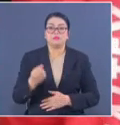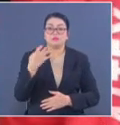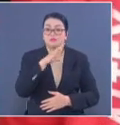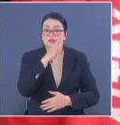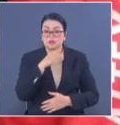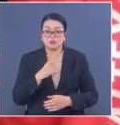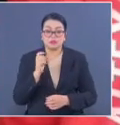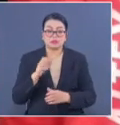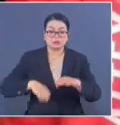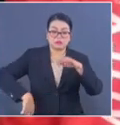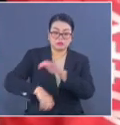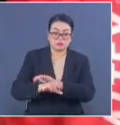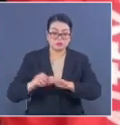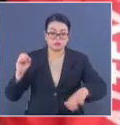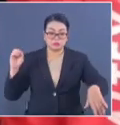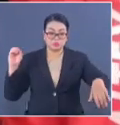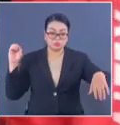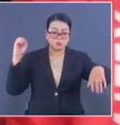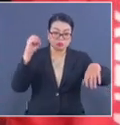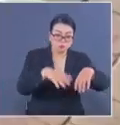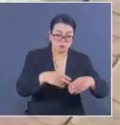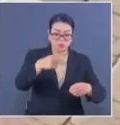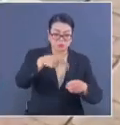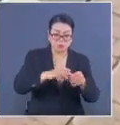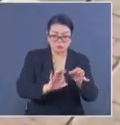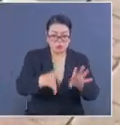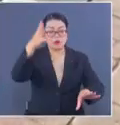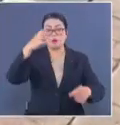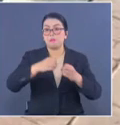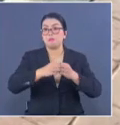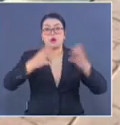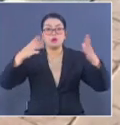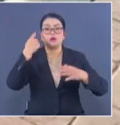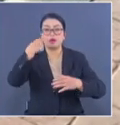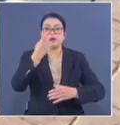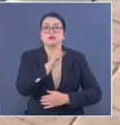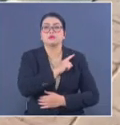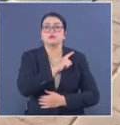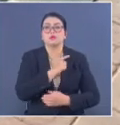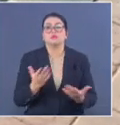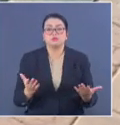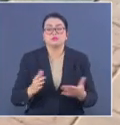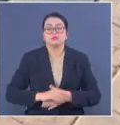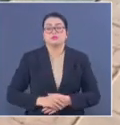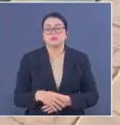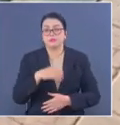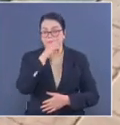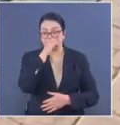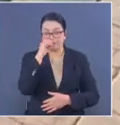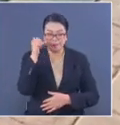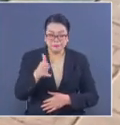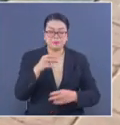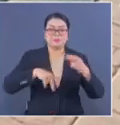ากไปโดนหัวจ่ายน้ำมันแล้วหัวจ่ายเกิดติดไฟลุกไหม้ขึ้นมาแล้วใครจะรับผิดชอบกับเหตุการณ์นี้ทีมข่าวลงไปยังปั๊มนี้เ